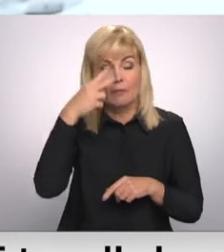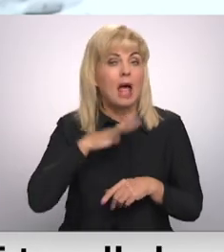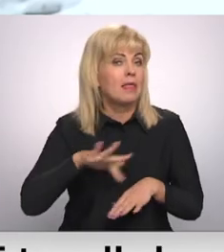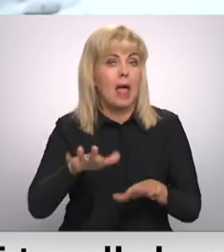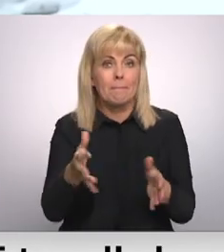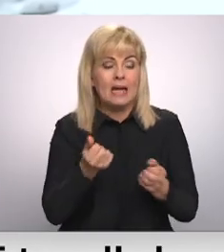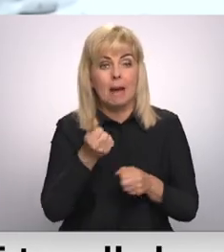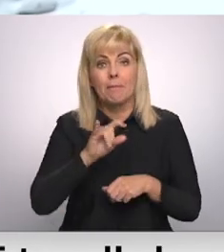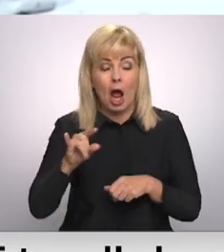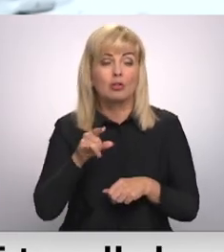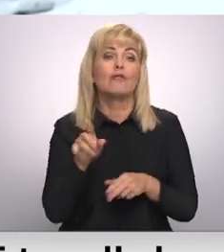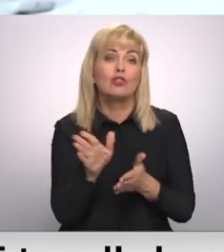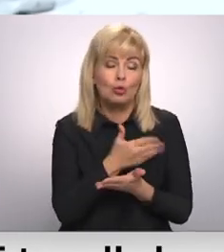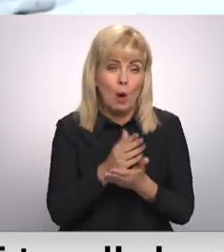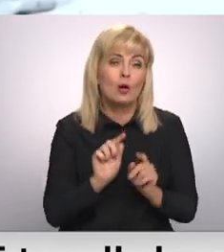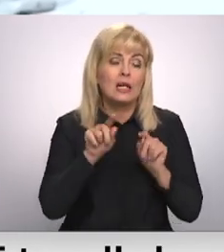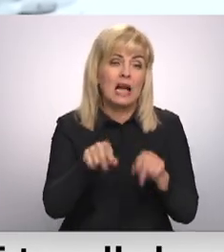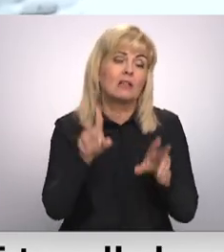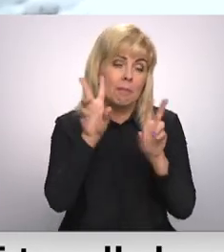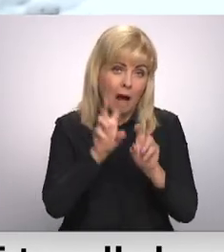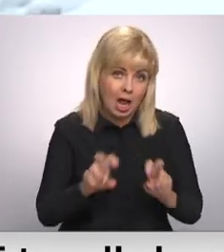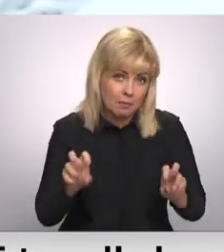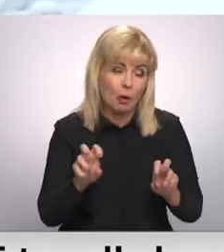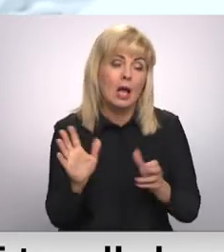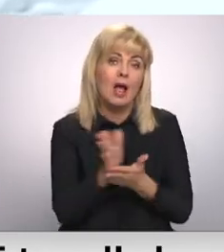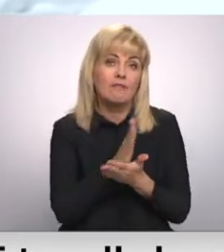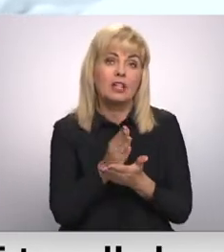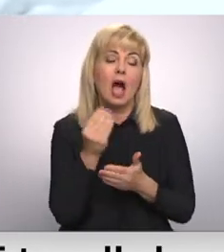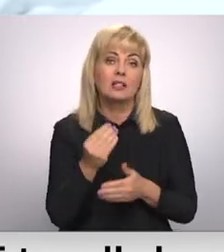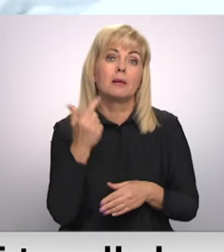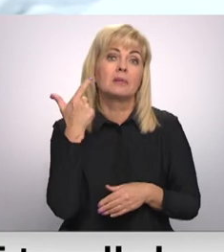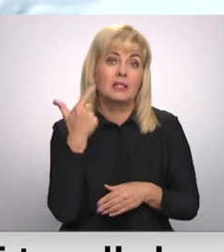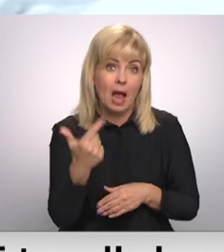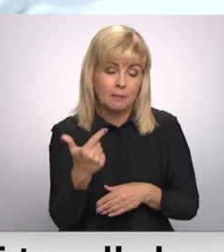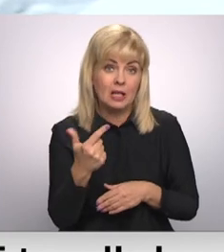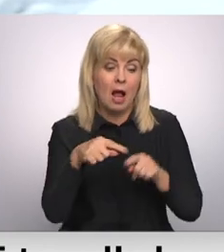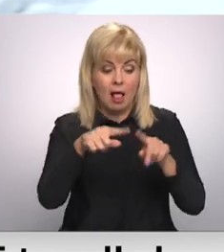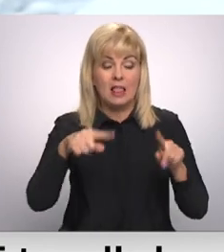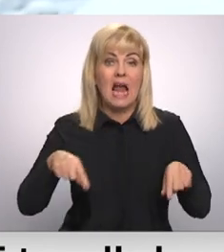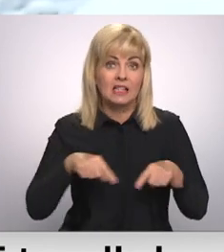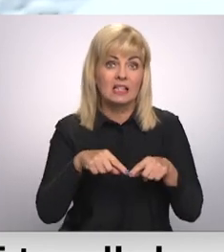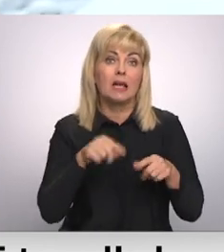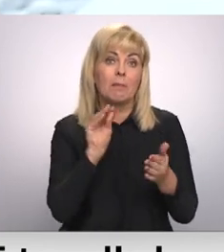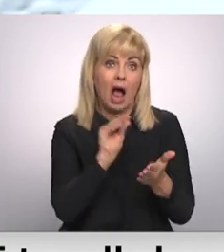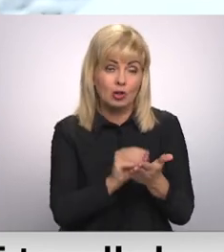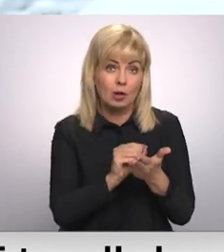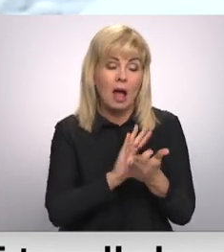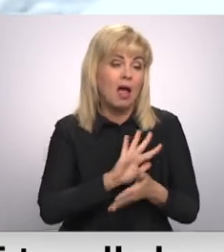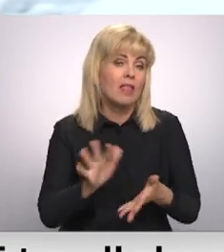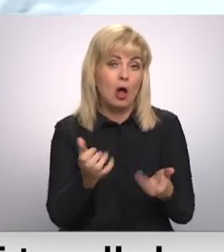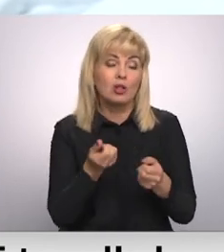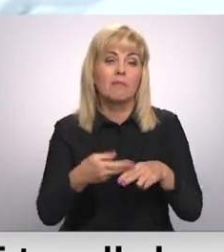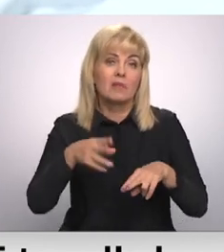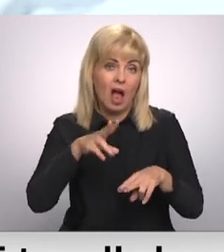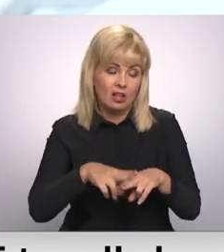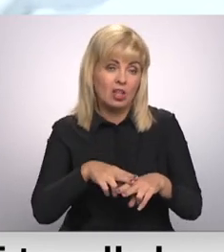bērnu, kaut gan viņš nokārto iestāju pārbaudījumus un vidēji atzīmi viņam 7 uzliecības. Neuzņēma tikai tā, ka